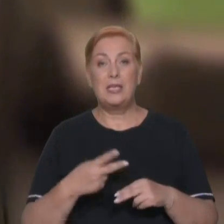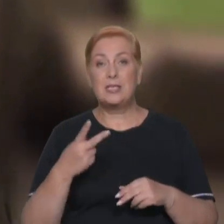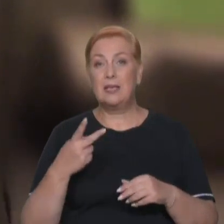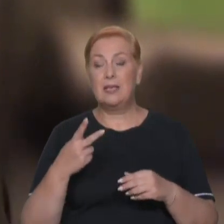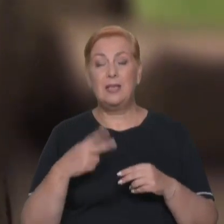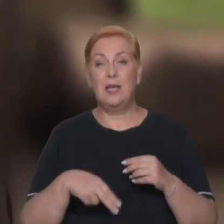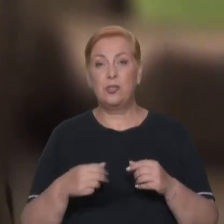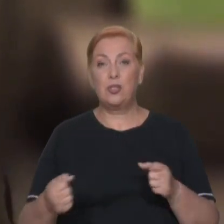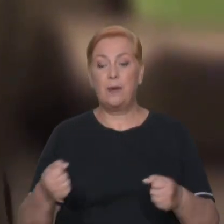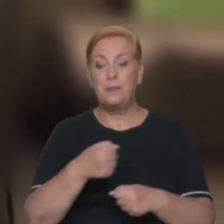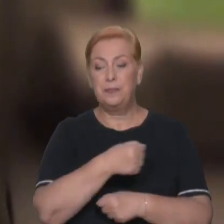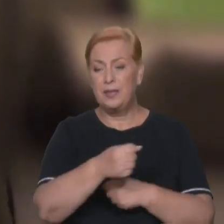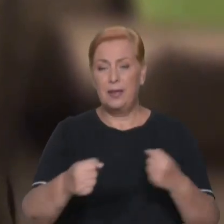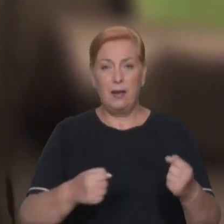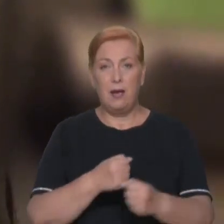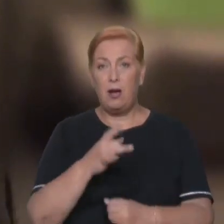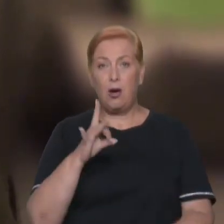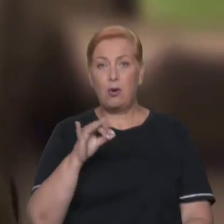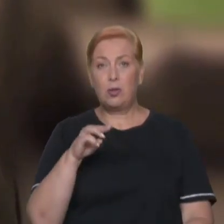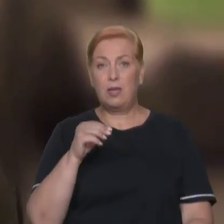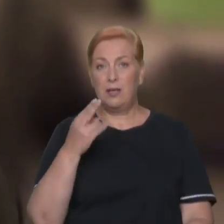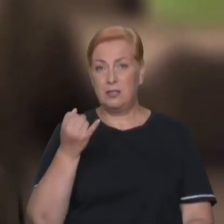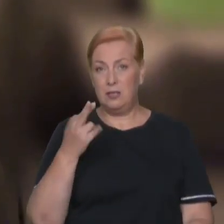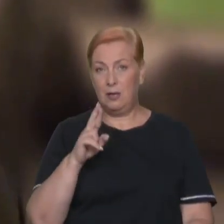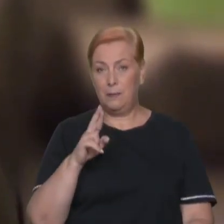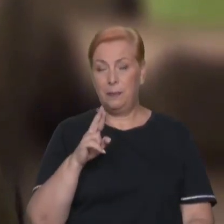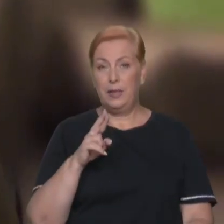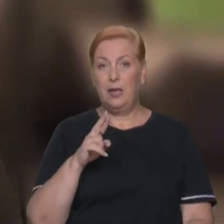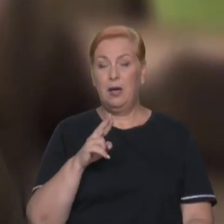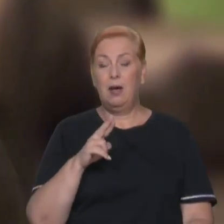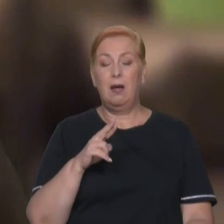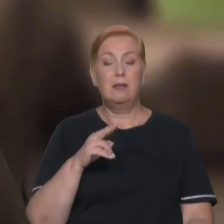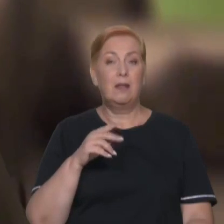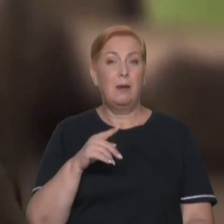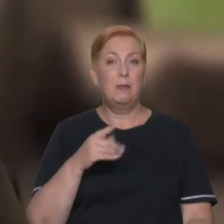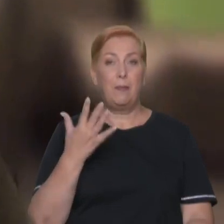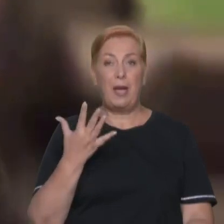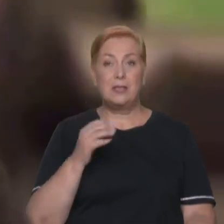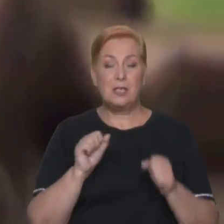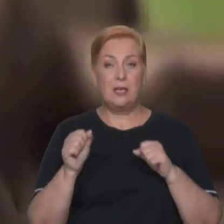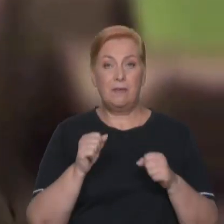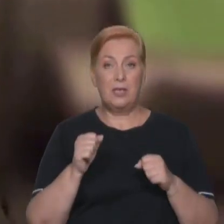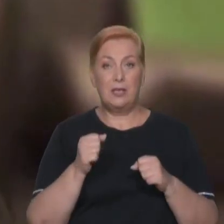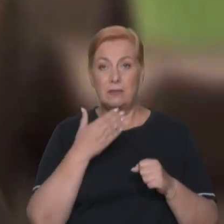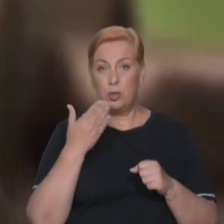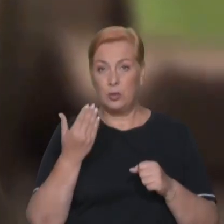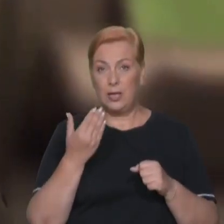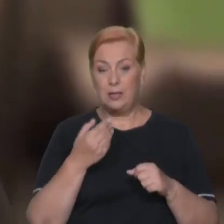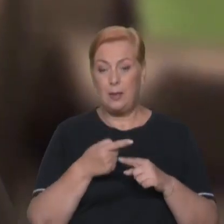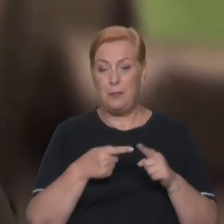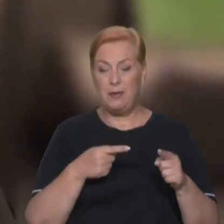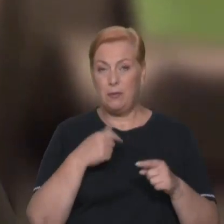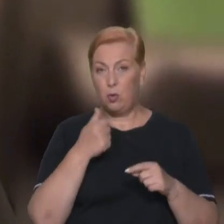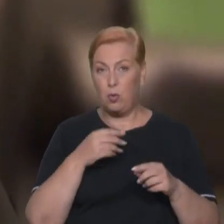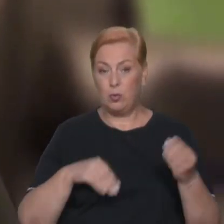ротація ми знаємо декілька населених пунктів де за останні півтора року було змінено що не менше 5 керівників що цікаво останні